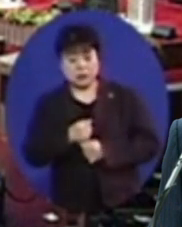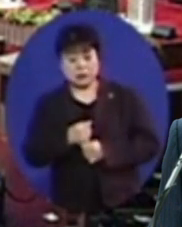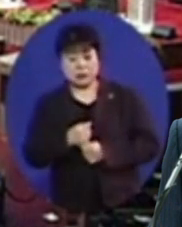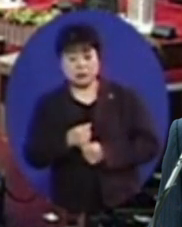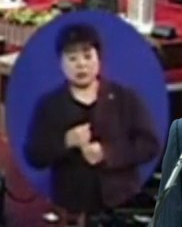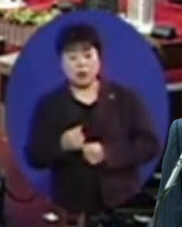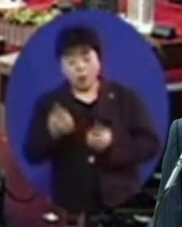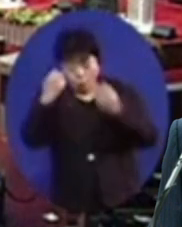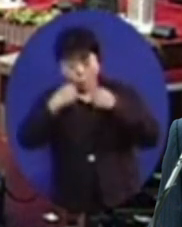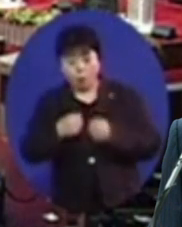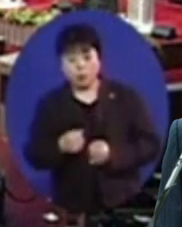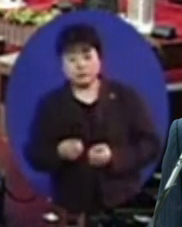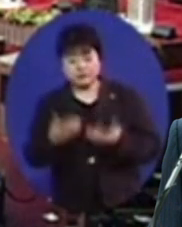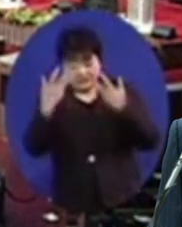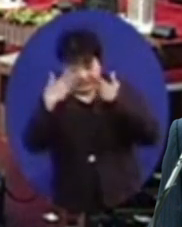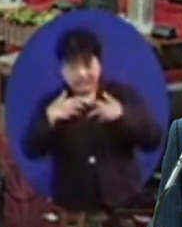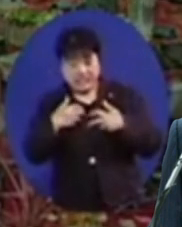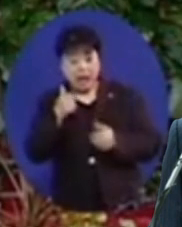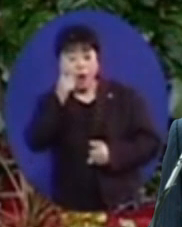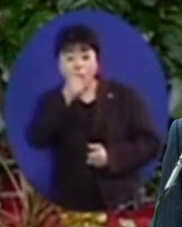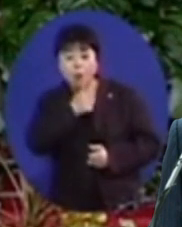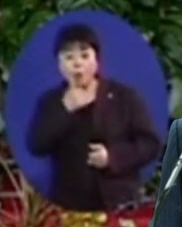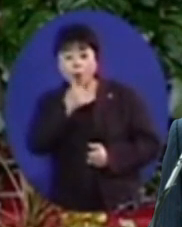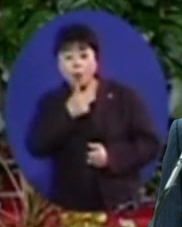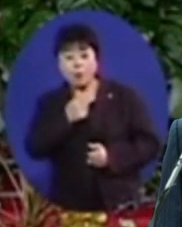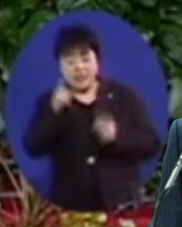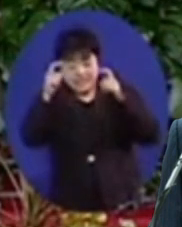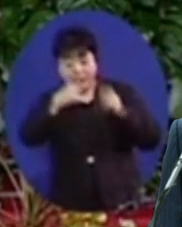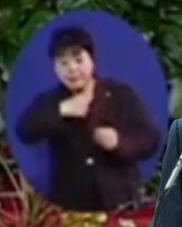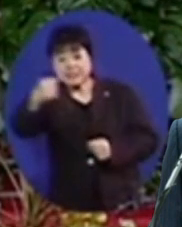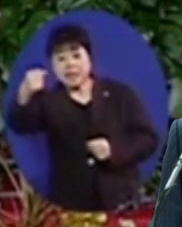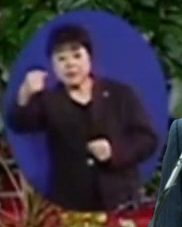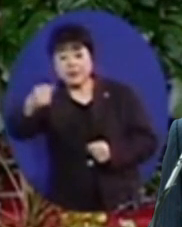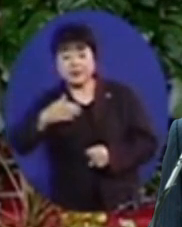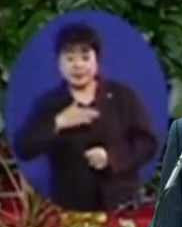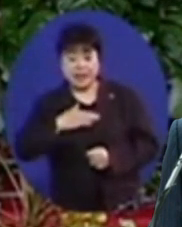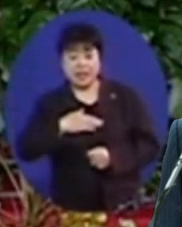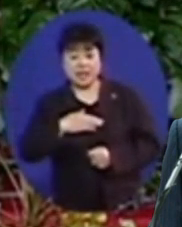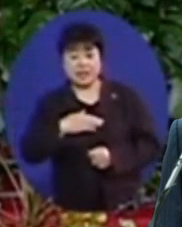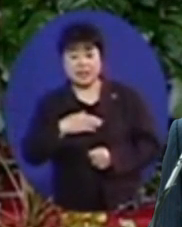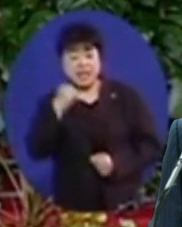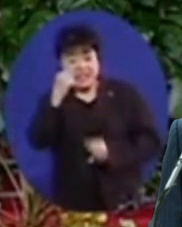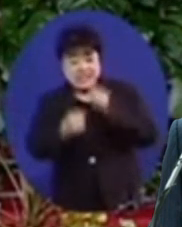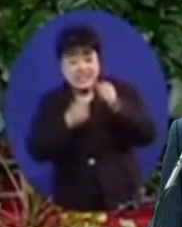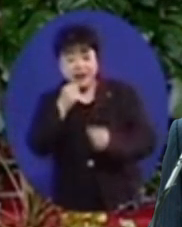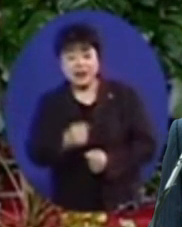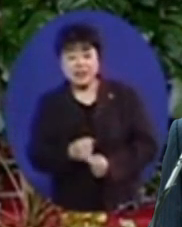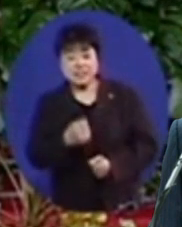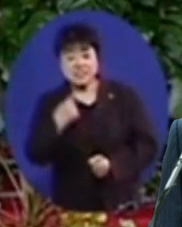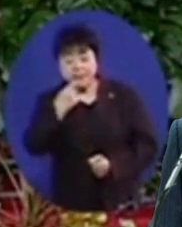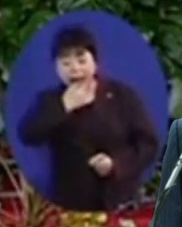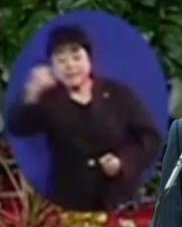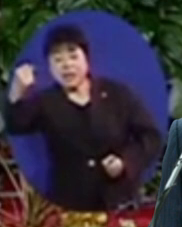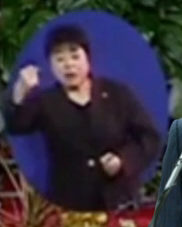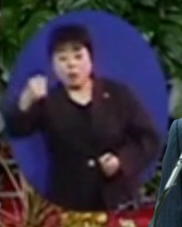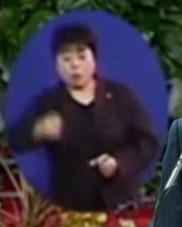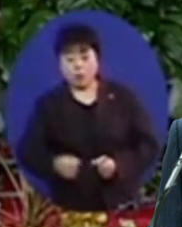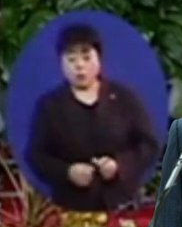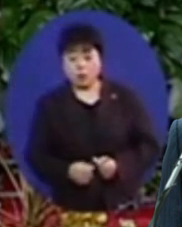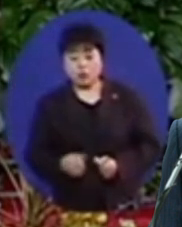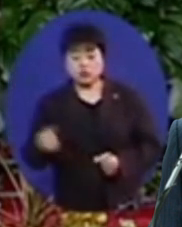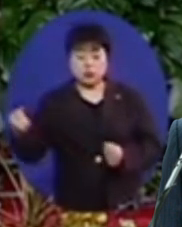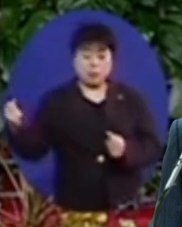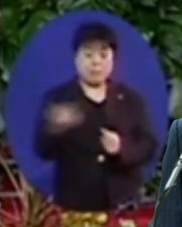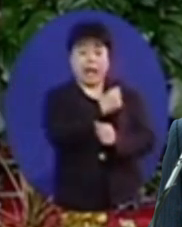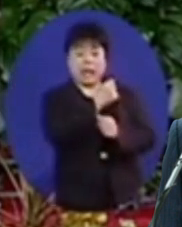곰이나 사자가 와서 양 새끼를 물고 가면 내가 달려가서 입에 있는 것을 빼앗았고 달려들면 주먹을